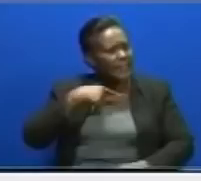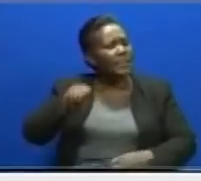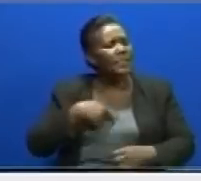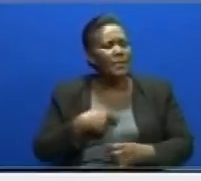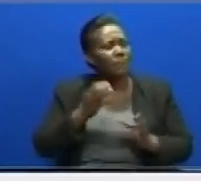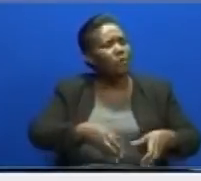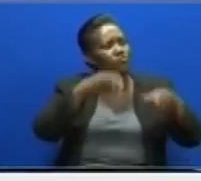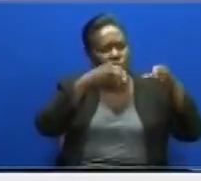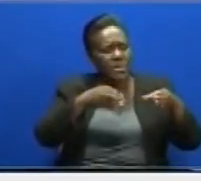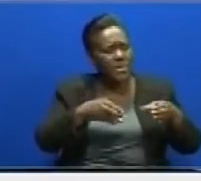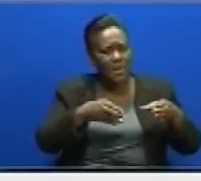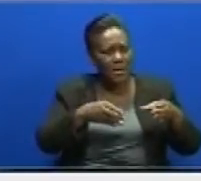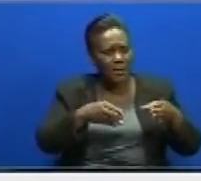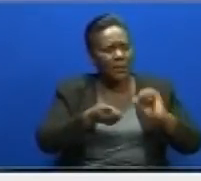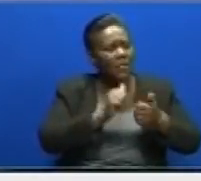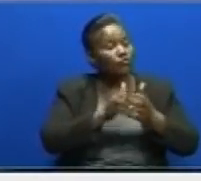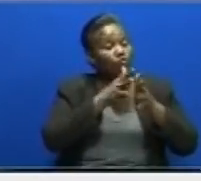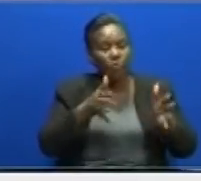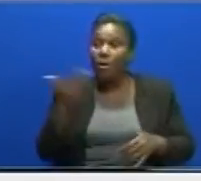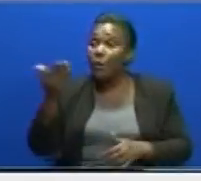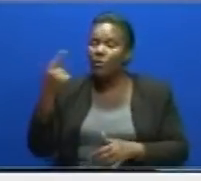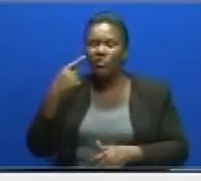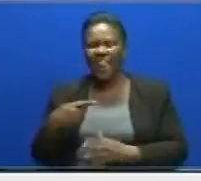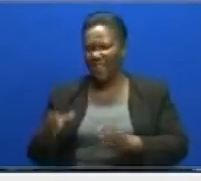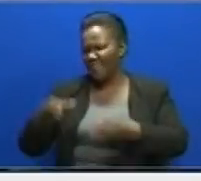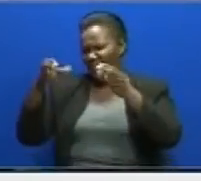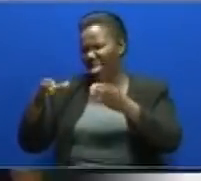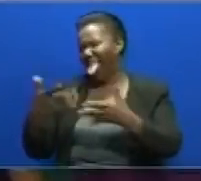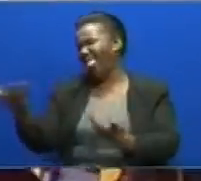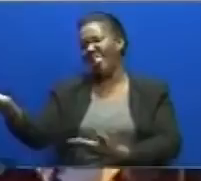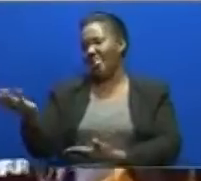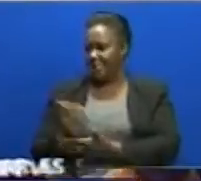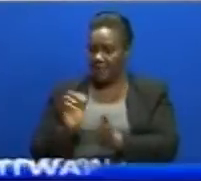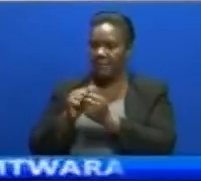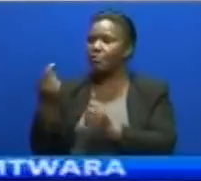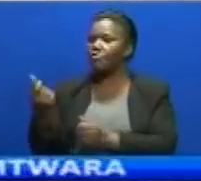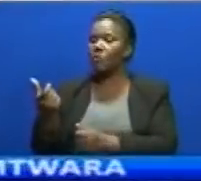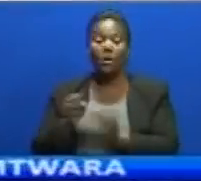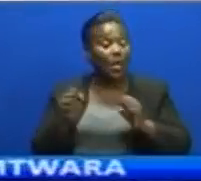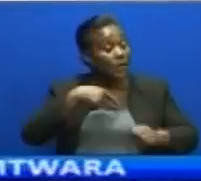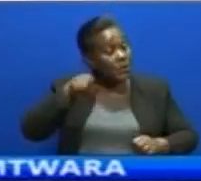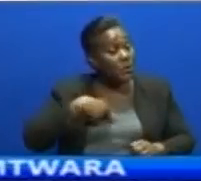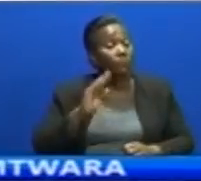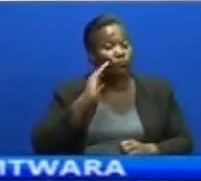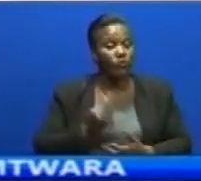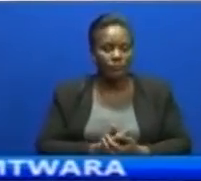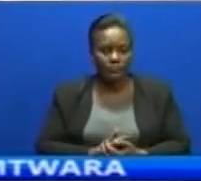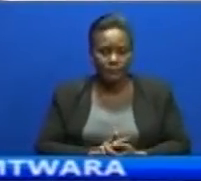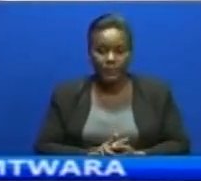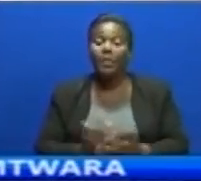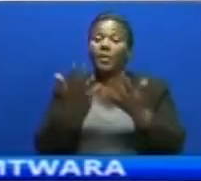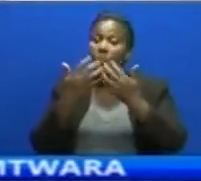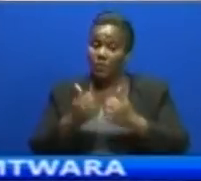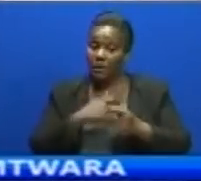Wenzetu wanaichukulia kama ni hoja ya kawaida, kitu ambacho sio kweli hata kidogo. Kuna uwezekano wa asilimia nyingi wa kulima wetu wakapata